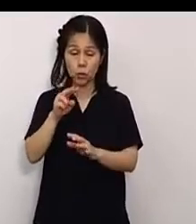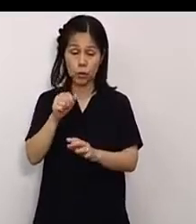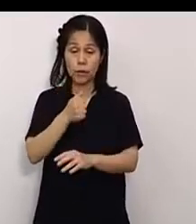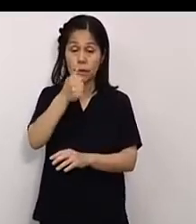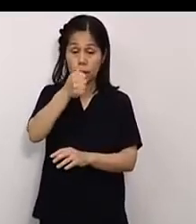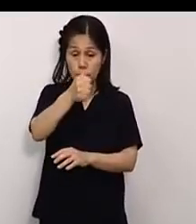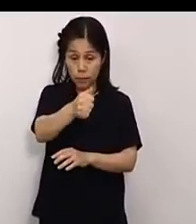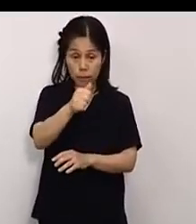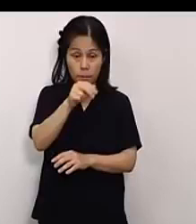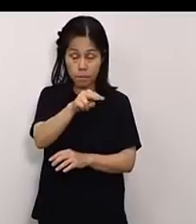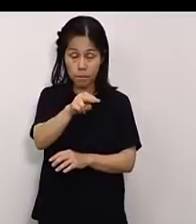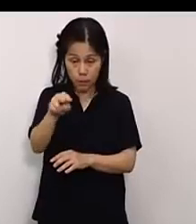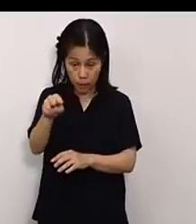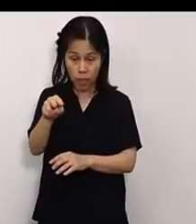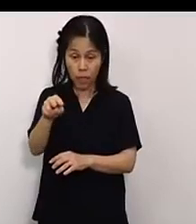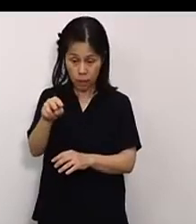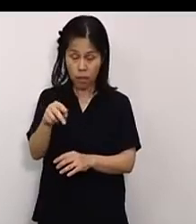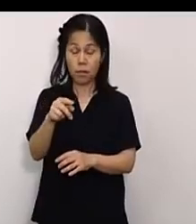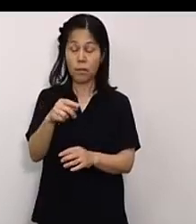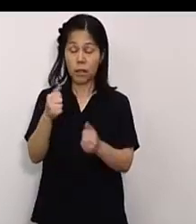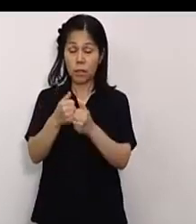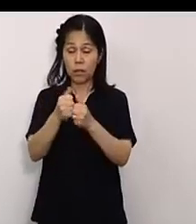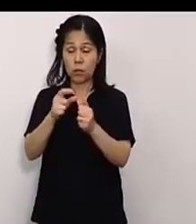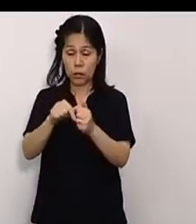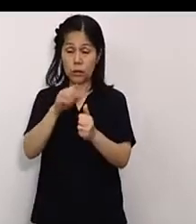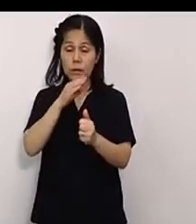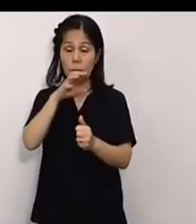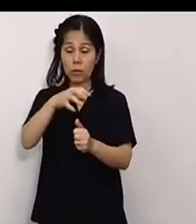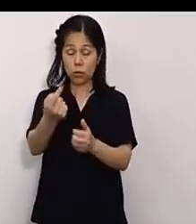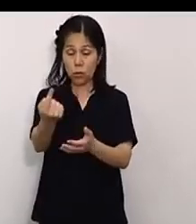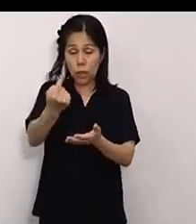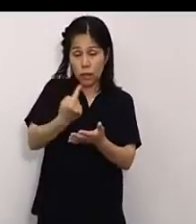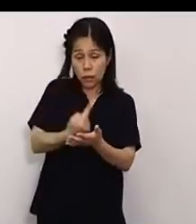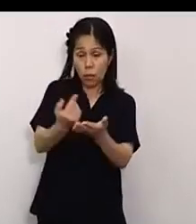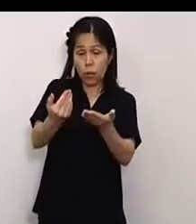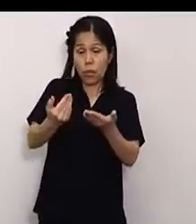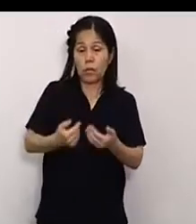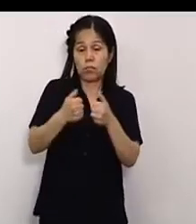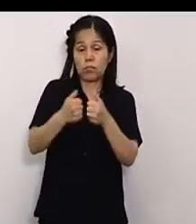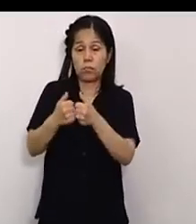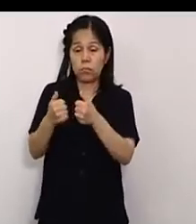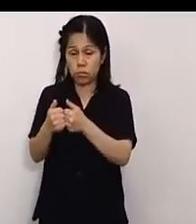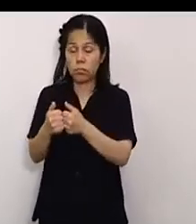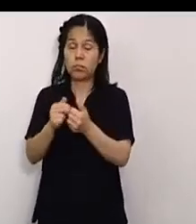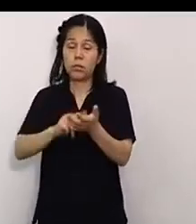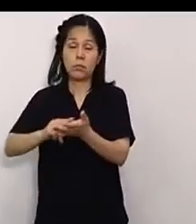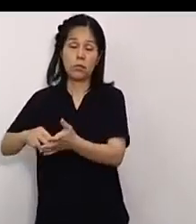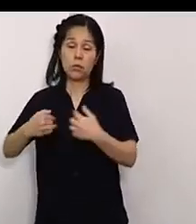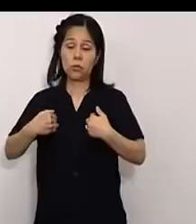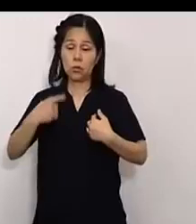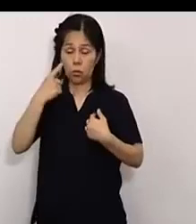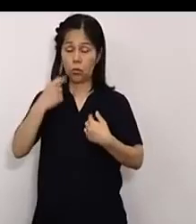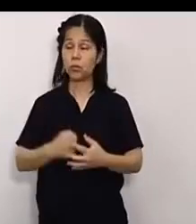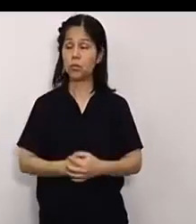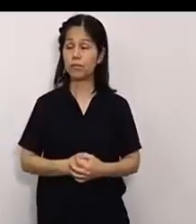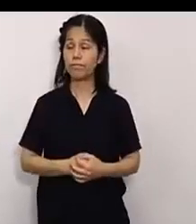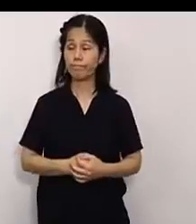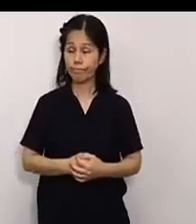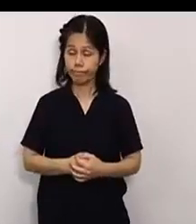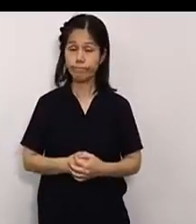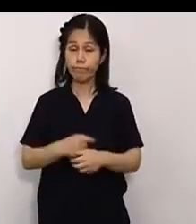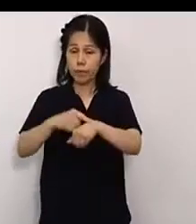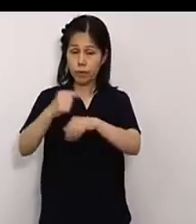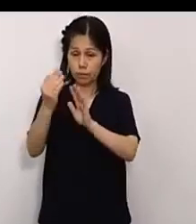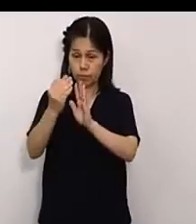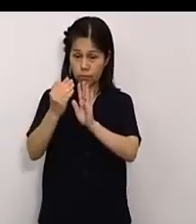政策を遂行する場に参加してもらうということも重要じゃないかと思います。 まあお時間がだんだん迫ってき